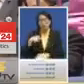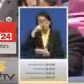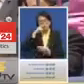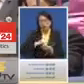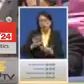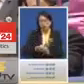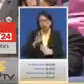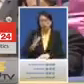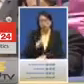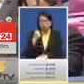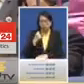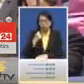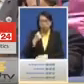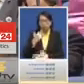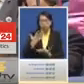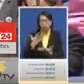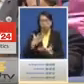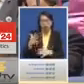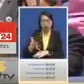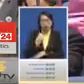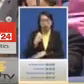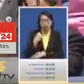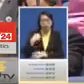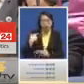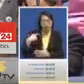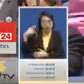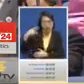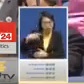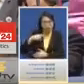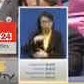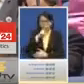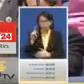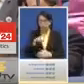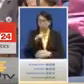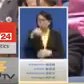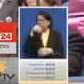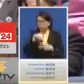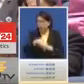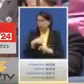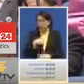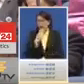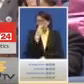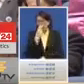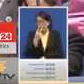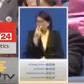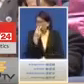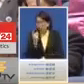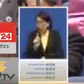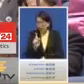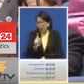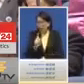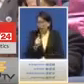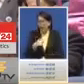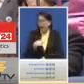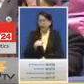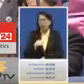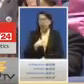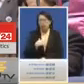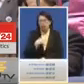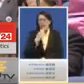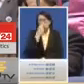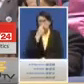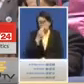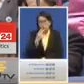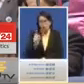กฎหมายพิเศษอยู่ในอำนาจพิเศษมาเมื่อเลือกตั้งแล้วเขาอยากเห็นอะไรรู้ไหมครับคำหนึ่งที่เขาอยากเห็น rule of